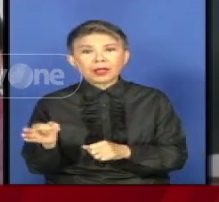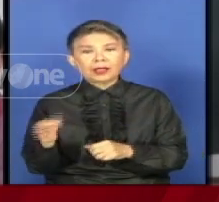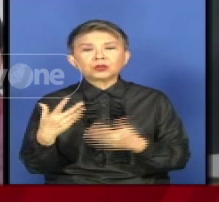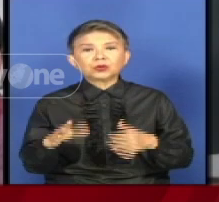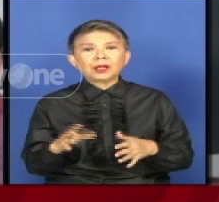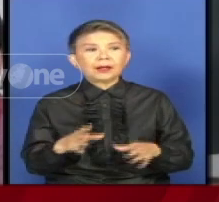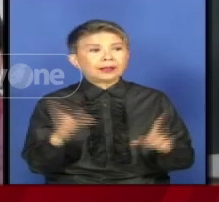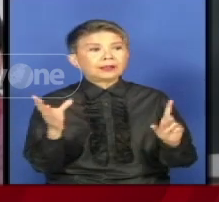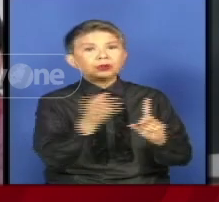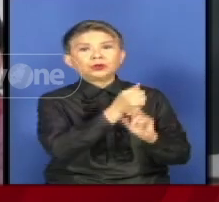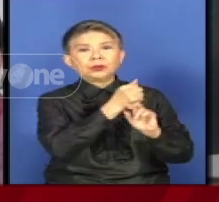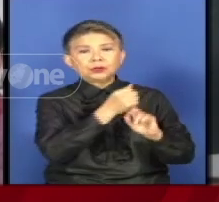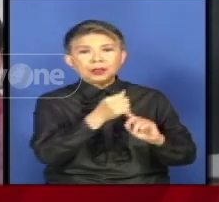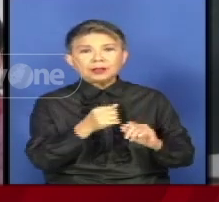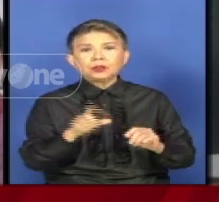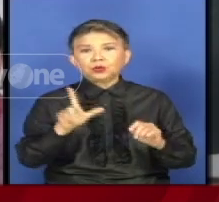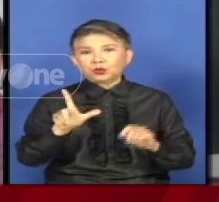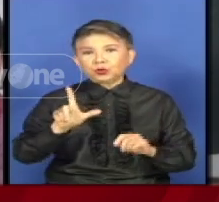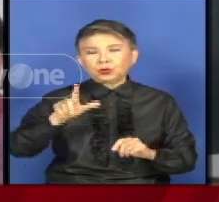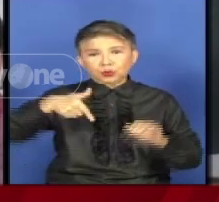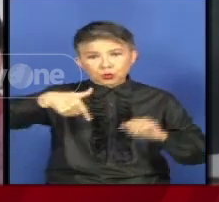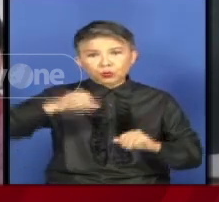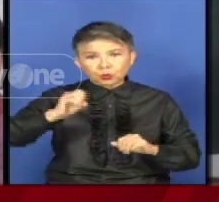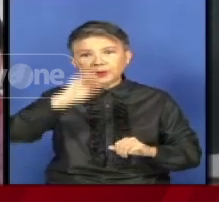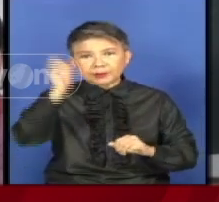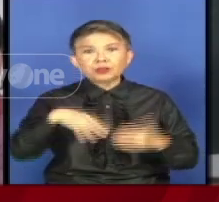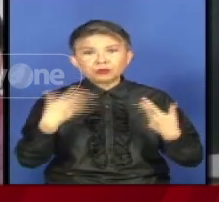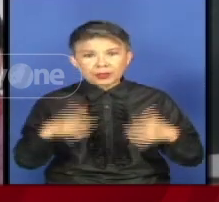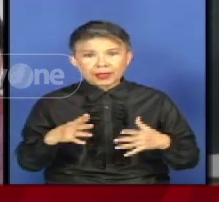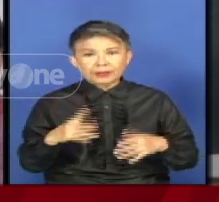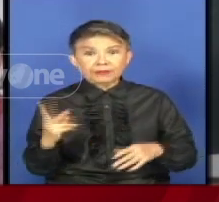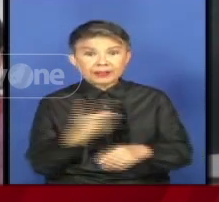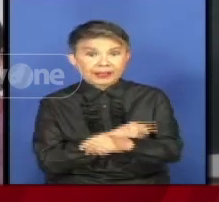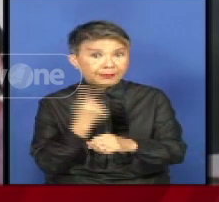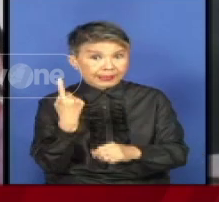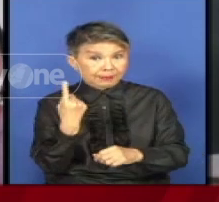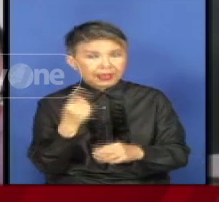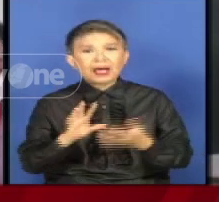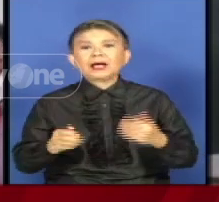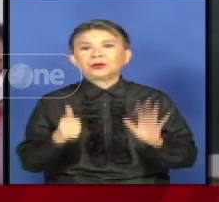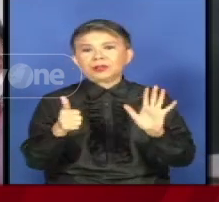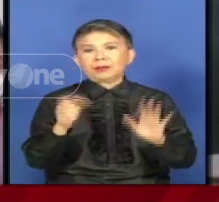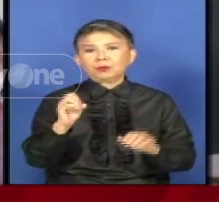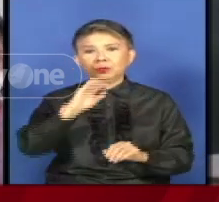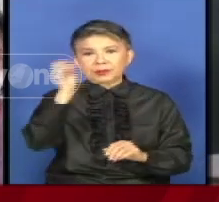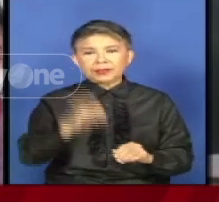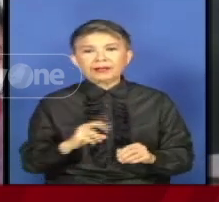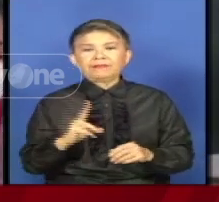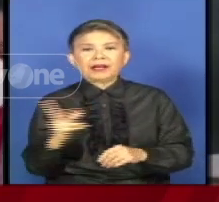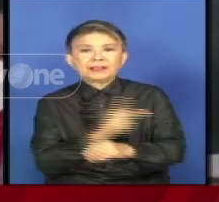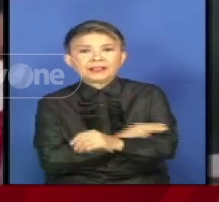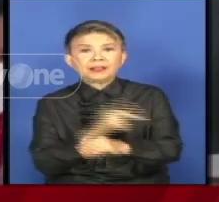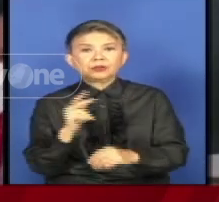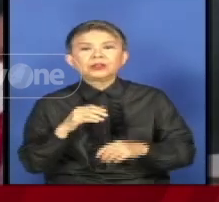sudah memenuhi kriteria 70% vaksinasi pertama dan 60% vaksinasi